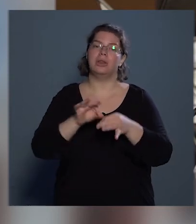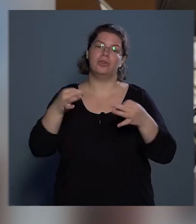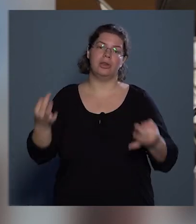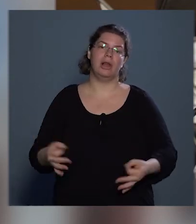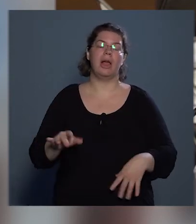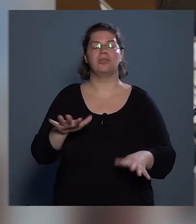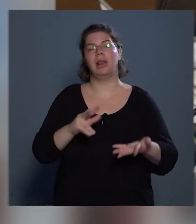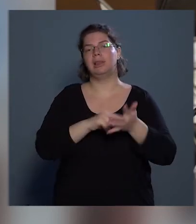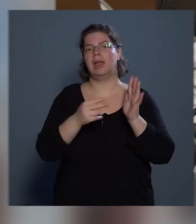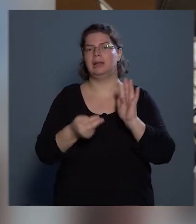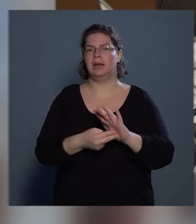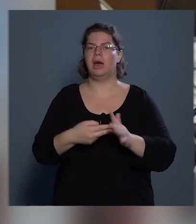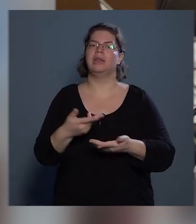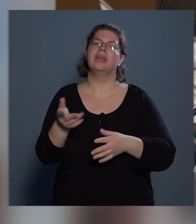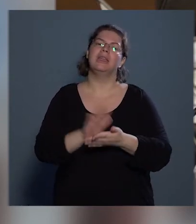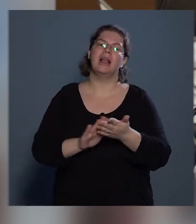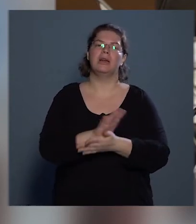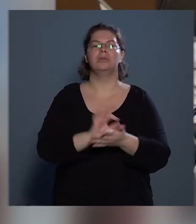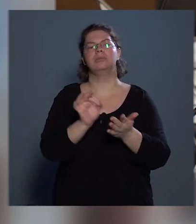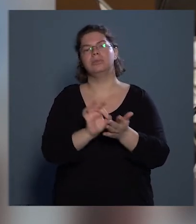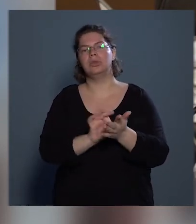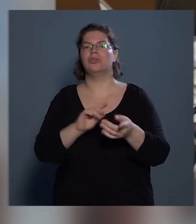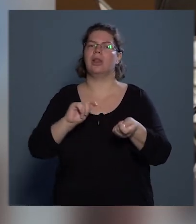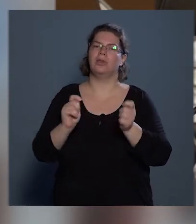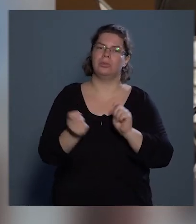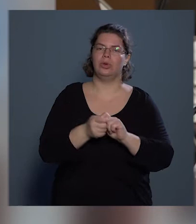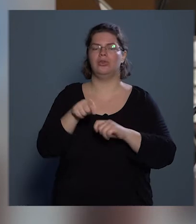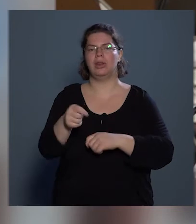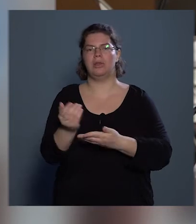technikai jellegű pontosítások, módosítások szükségessége esetén